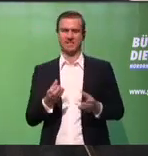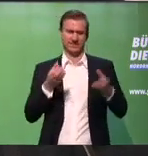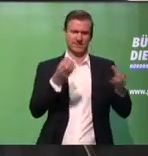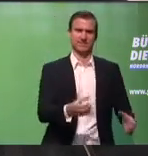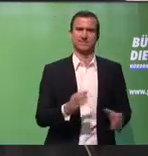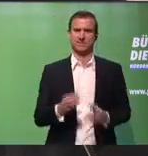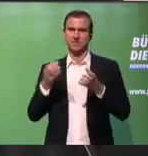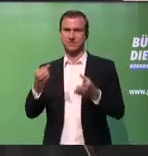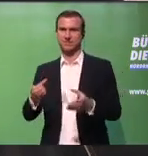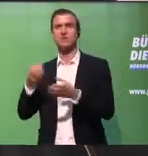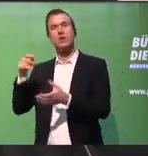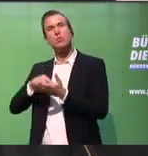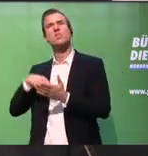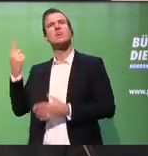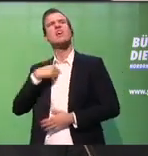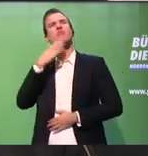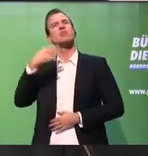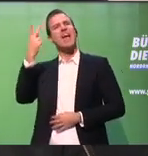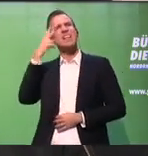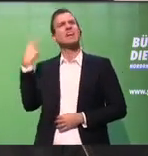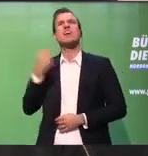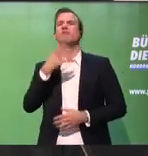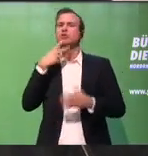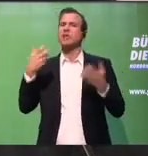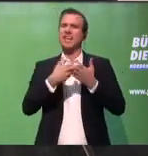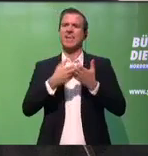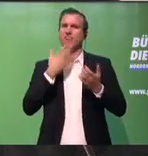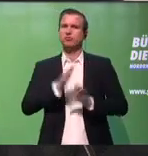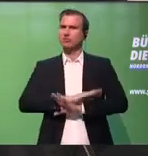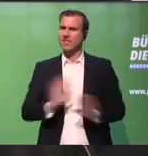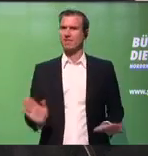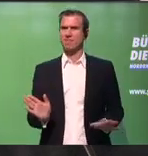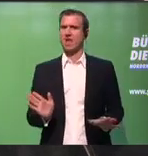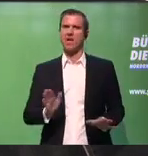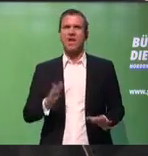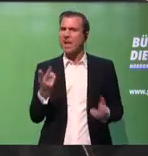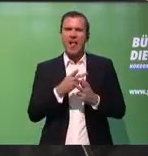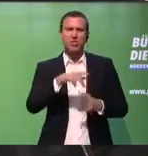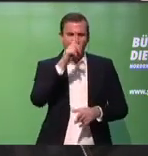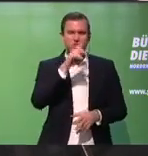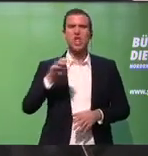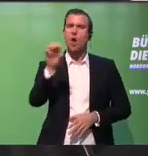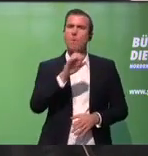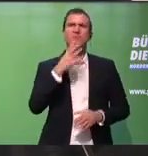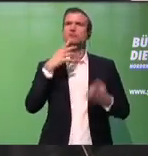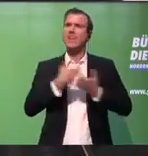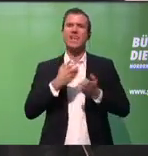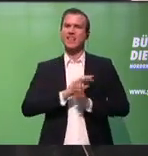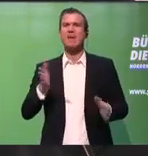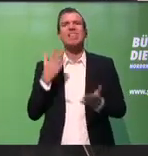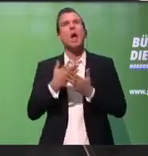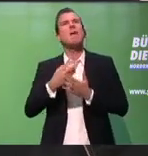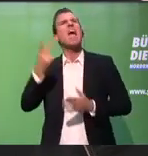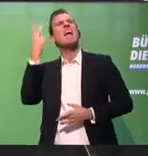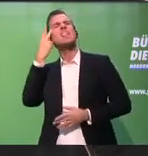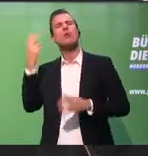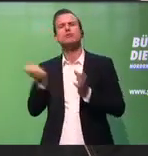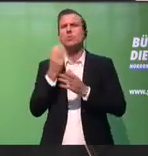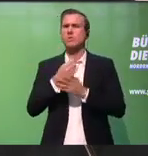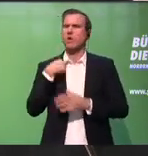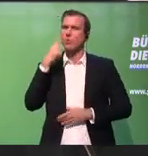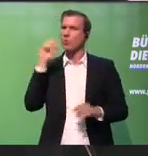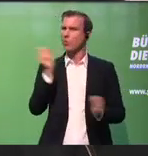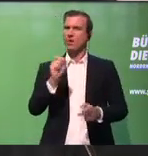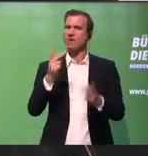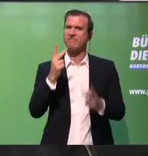sie keinen Krieg mehr wollen in Europa und in Deutschland. Und ich finde, wir sollten als Grüne dieses Thema Erinnerungskultur, das findet